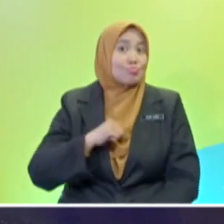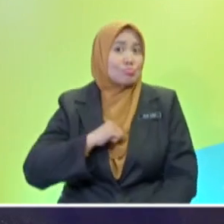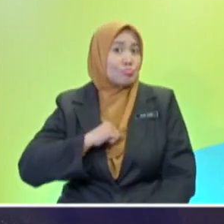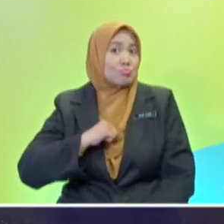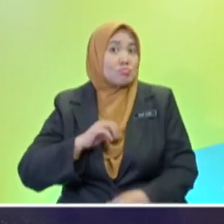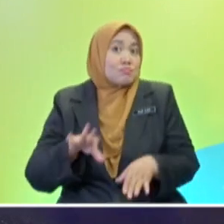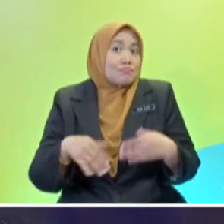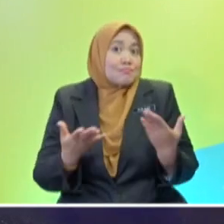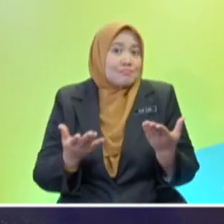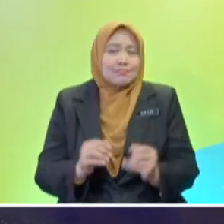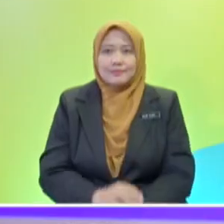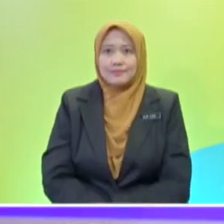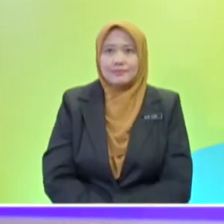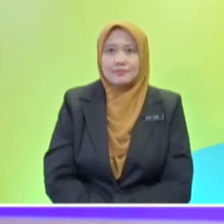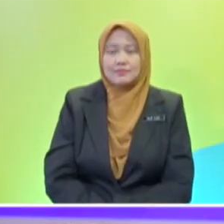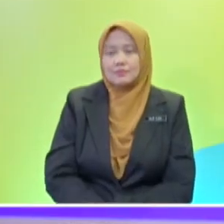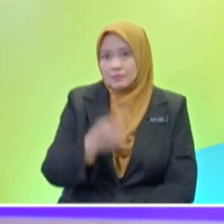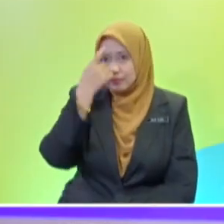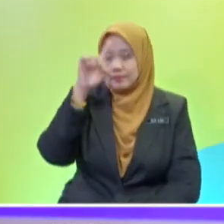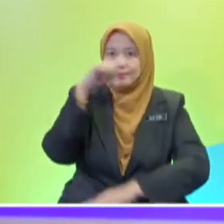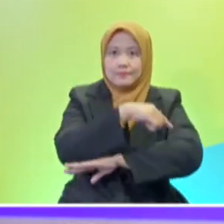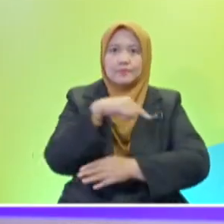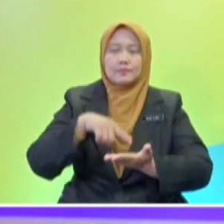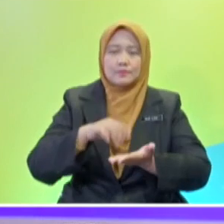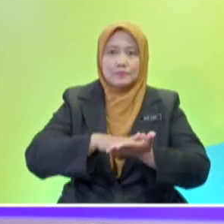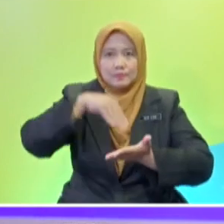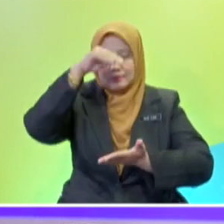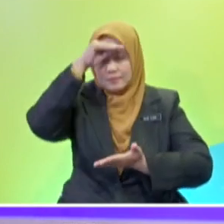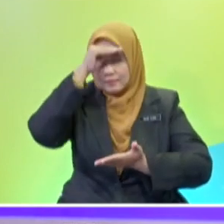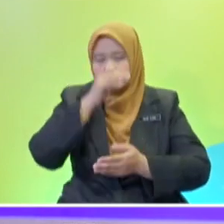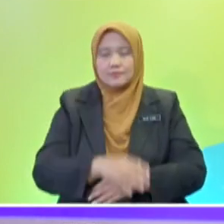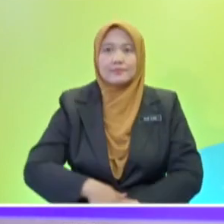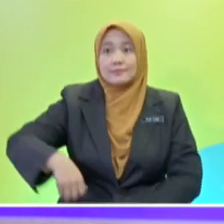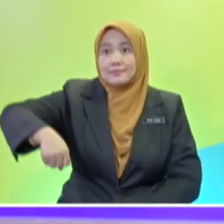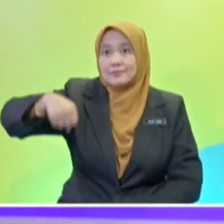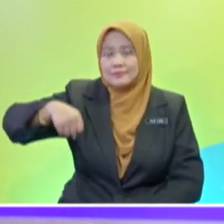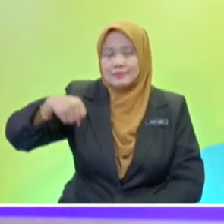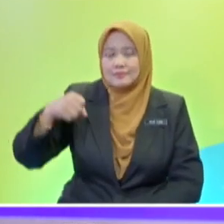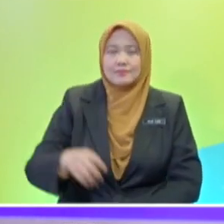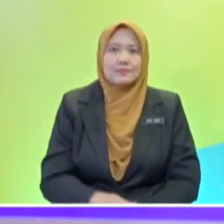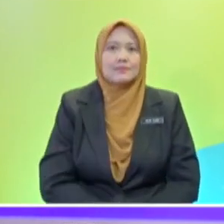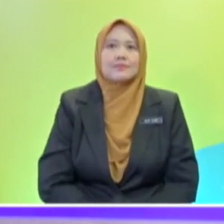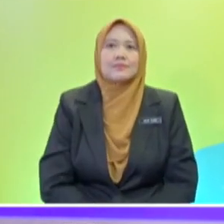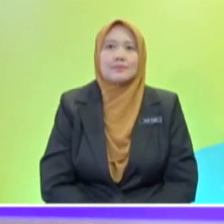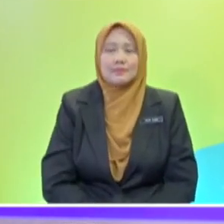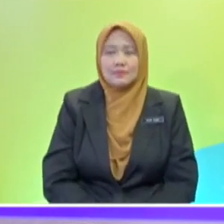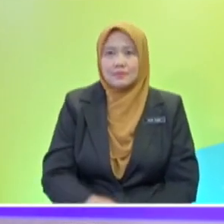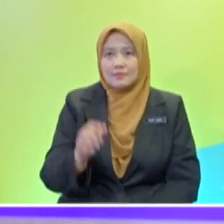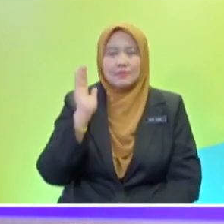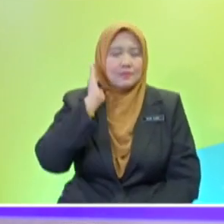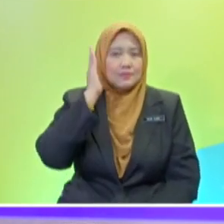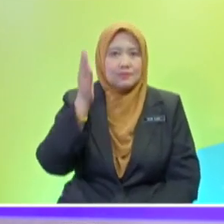untuk hari ini aku Mari kita akan belajar eee menghasilkan B sebuah guna Ah gimana kita akan gabungkan